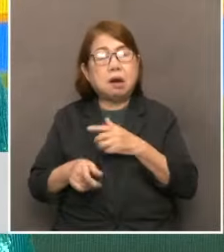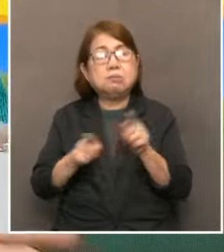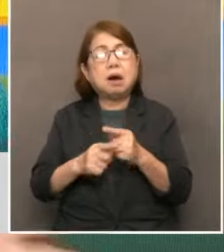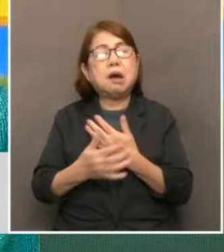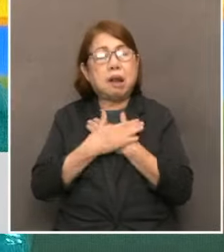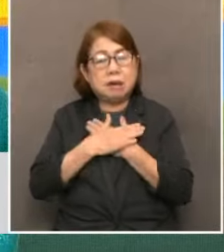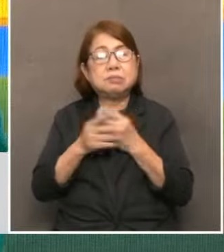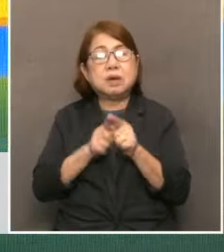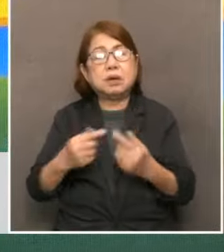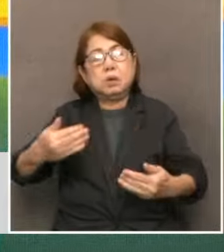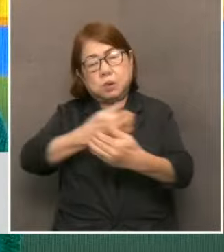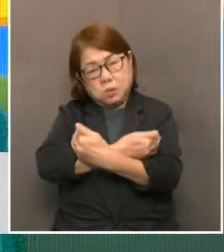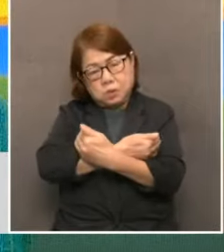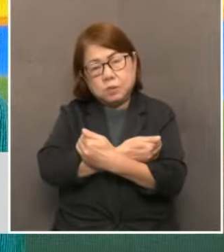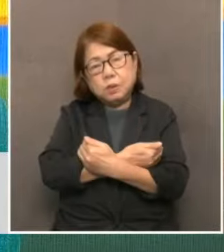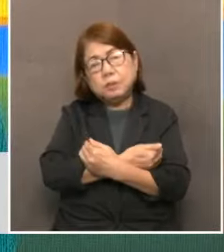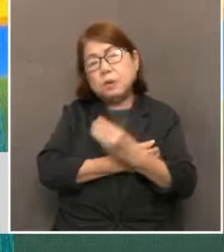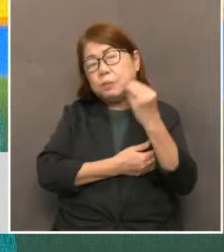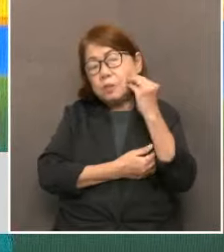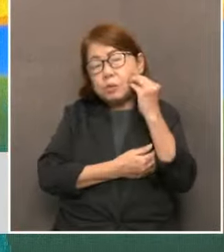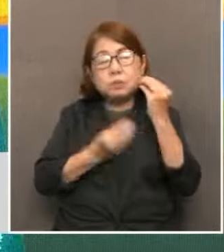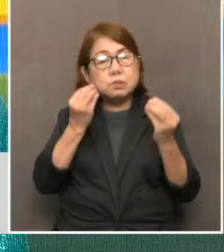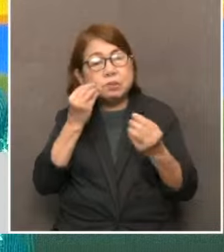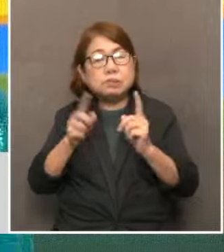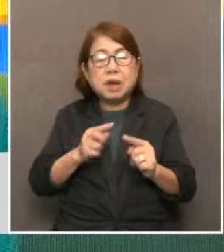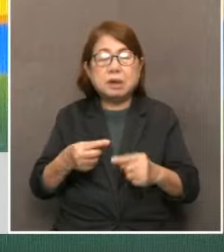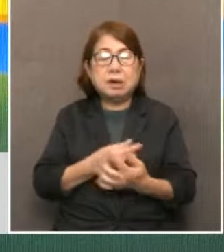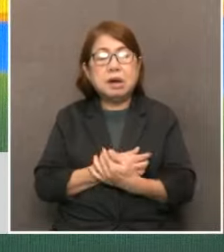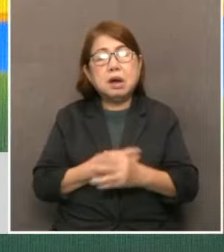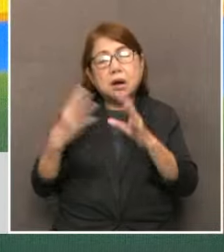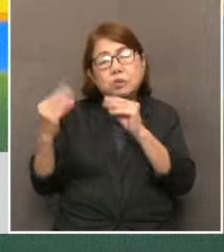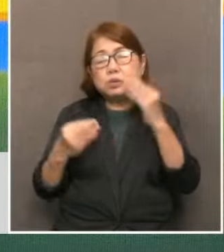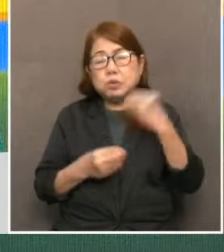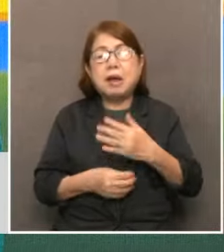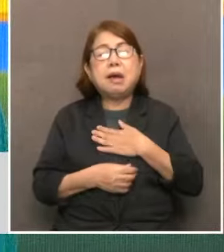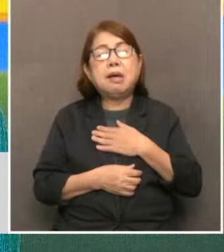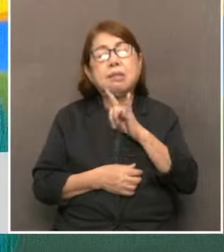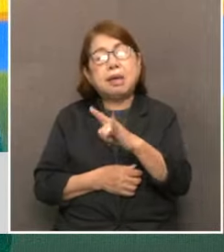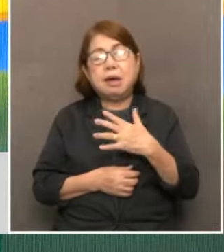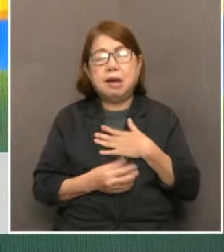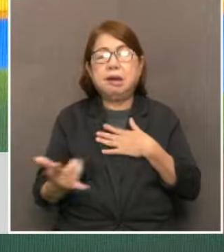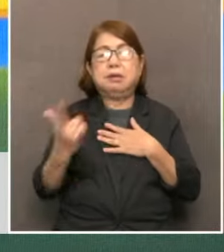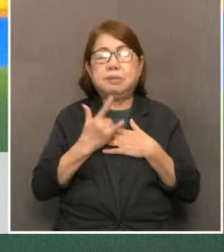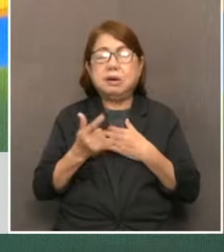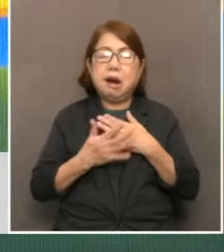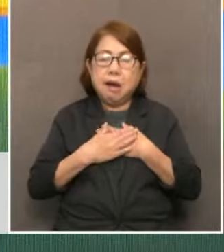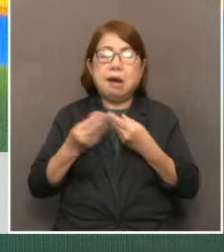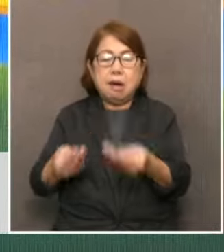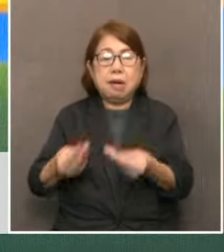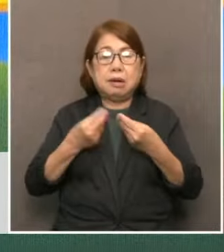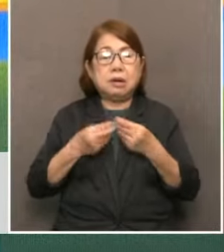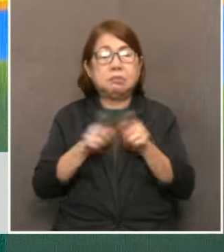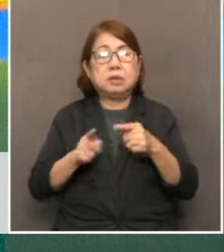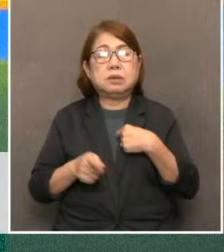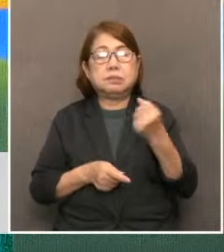มั้ยคะการกอดการหอมกันการแสดงออกความรักการพูดกันทุกวันว่าเออฉันรักเธอนะมันเป็นสิ่งที่ดีอ่ะมันเป็นกำลังใจให้กับทุกคนที่ได้